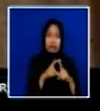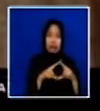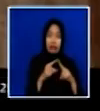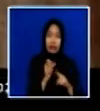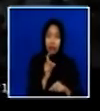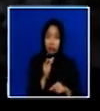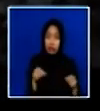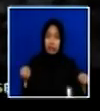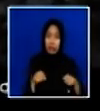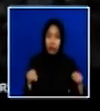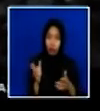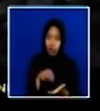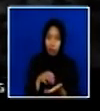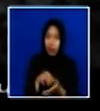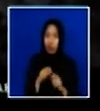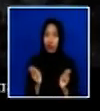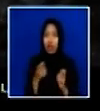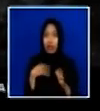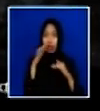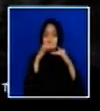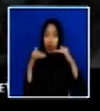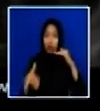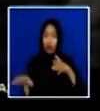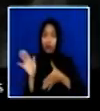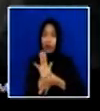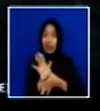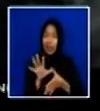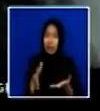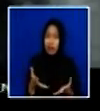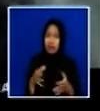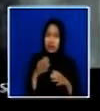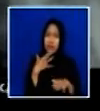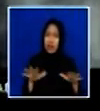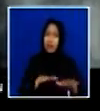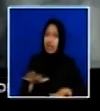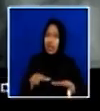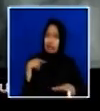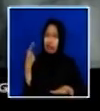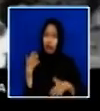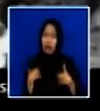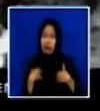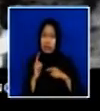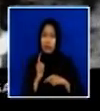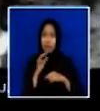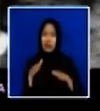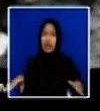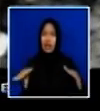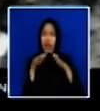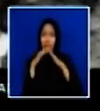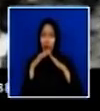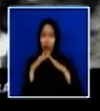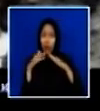dapur sementara itu longsor di Kabupaten Magetan bencana yang kerap terjadi saat lereng gunung Lawu diguyur hujan